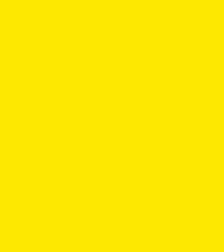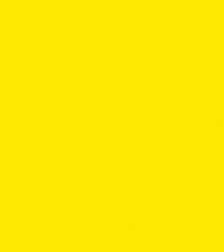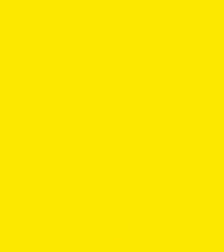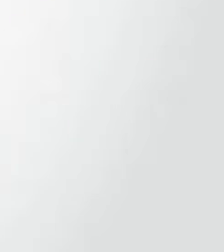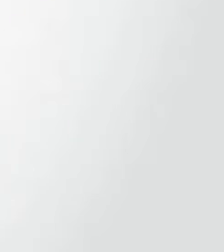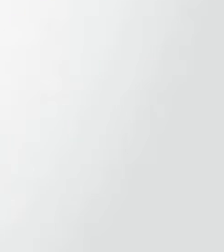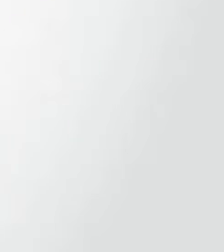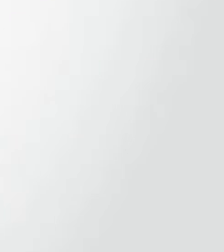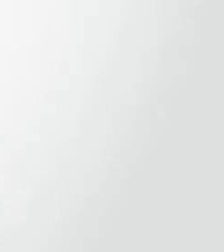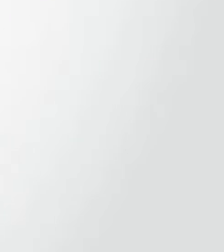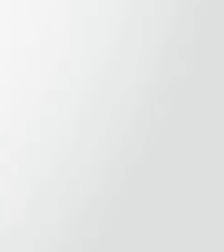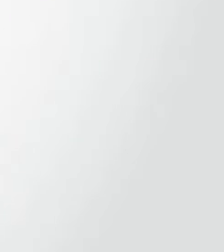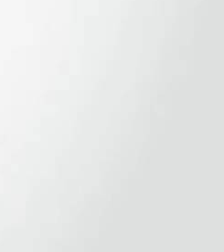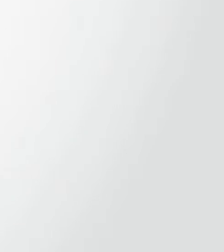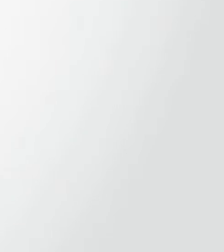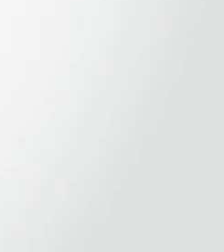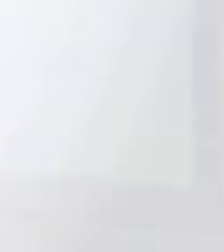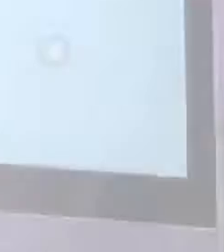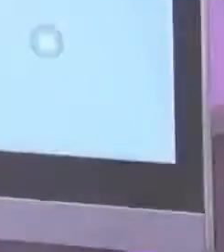Didik TV